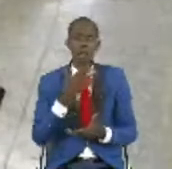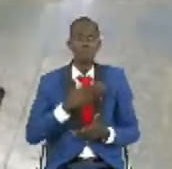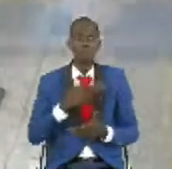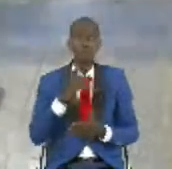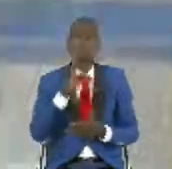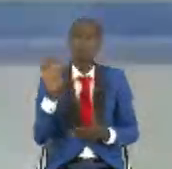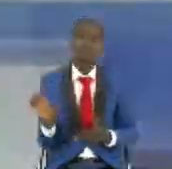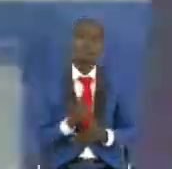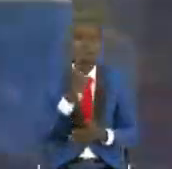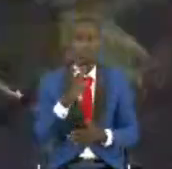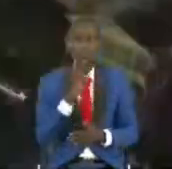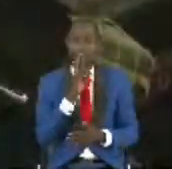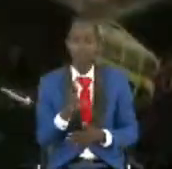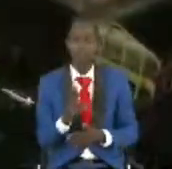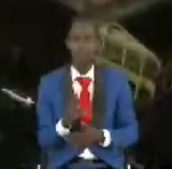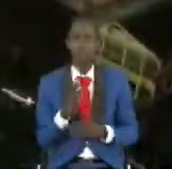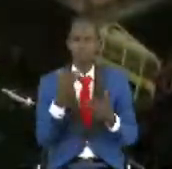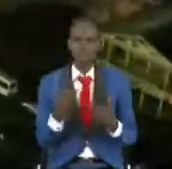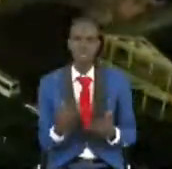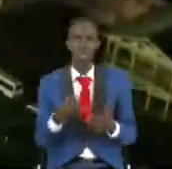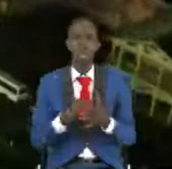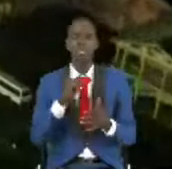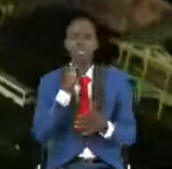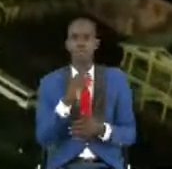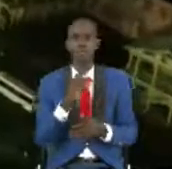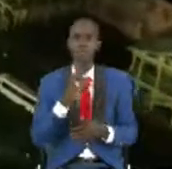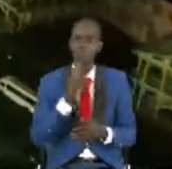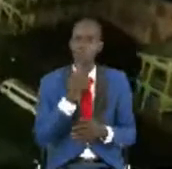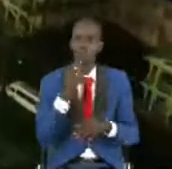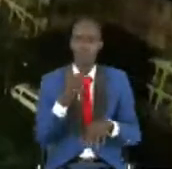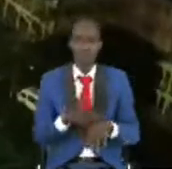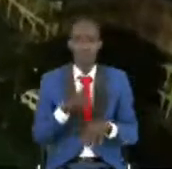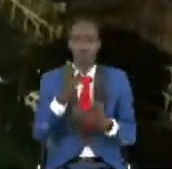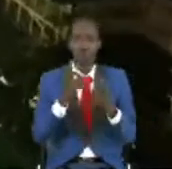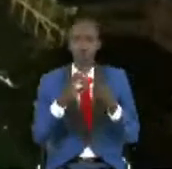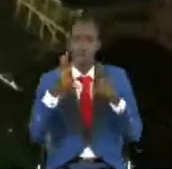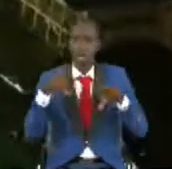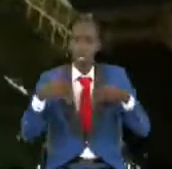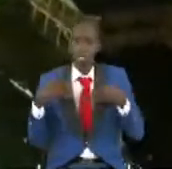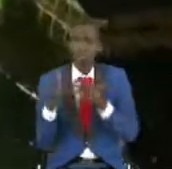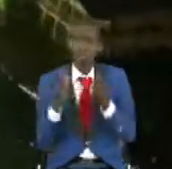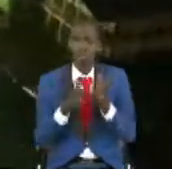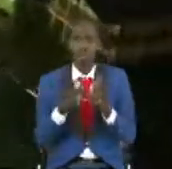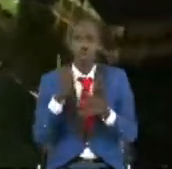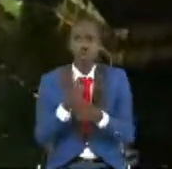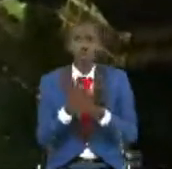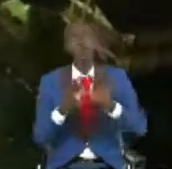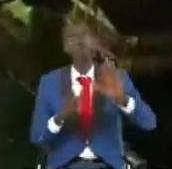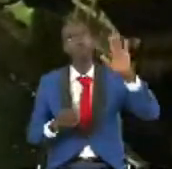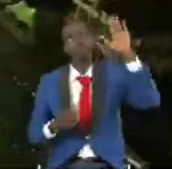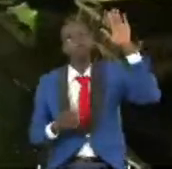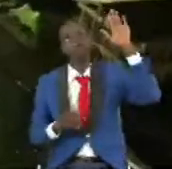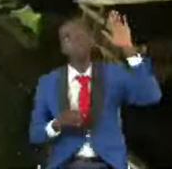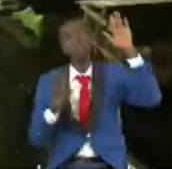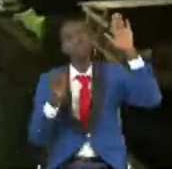partout tu es. La tête baissée, les yeux fermés. Lève simplement la main pour dire, oui Seigneur, je suis là.